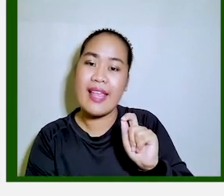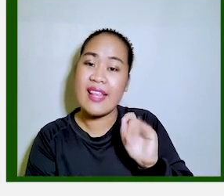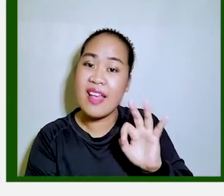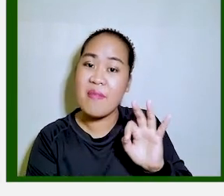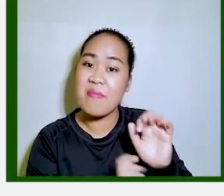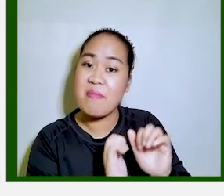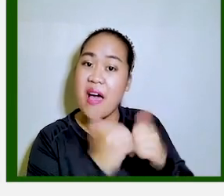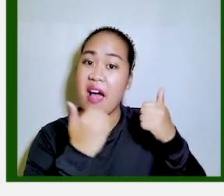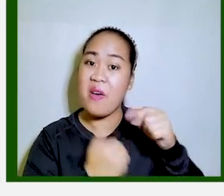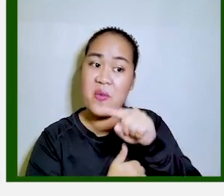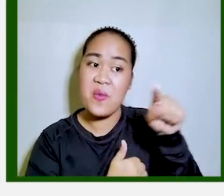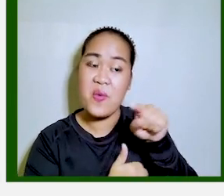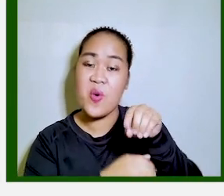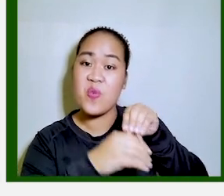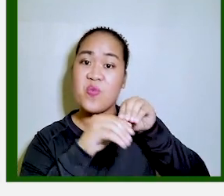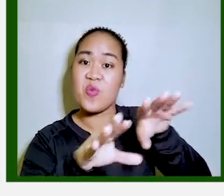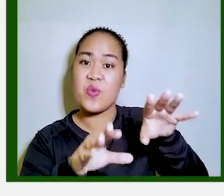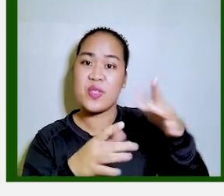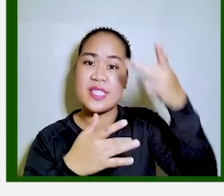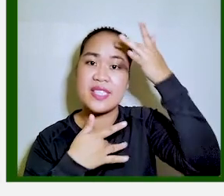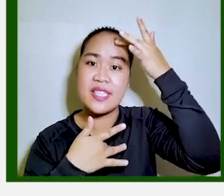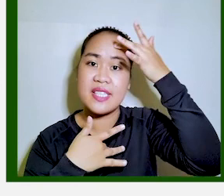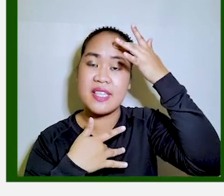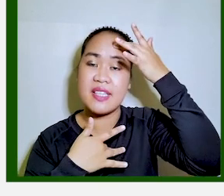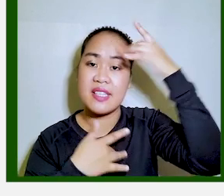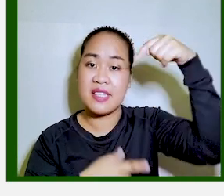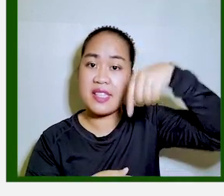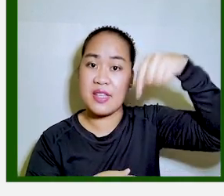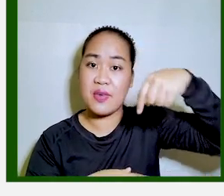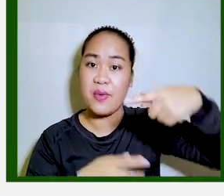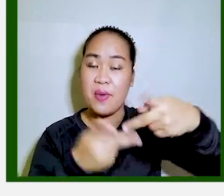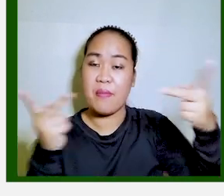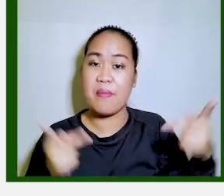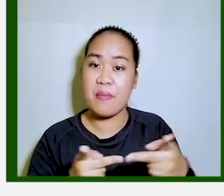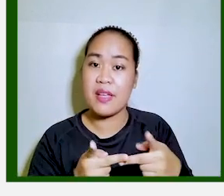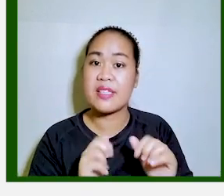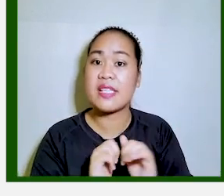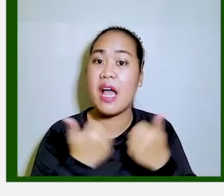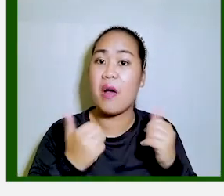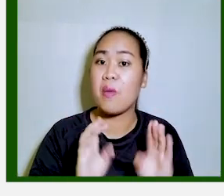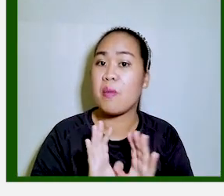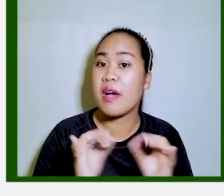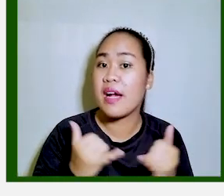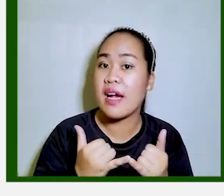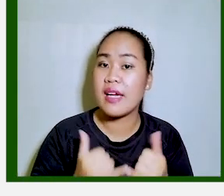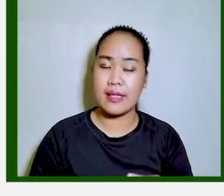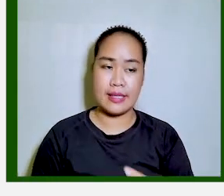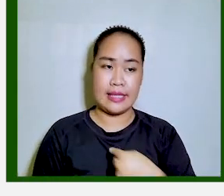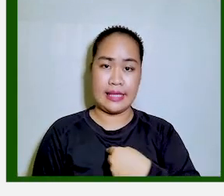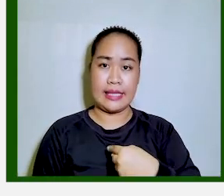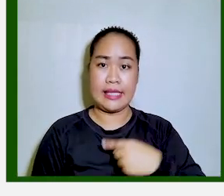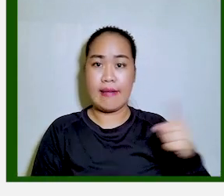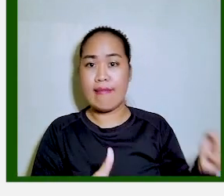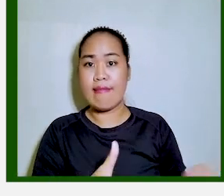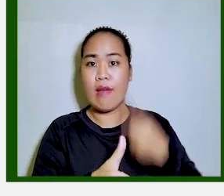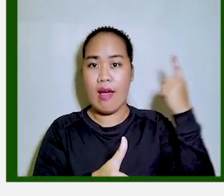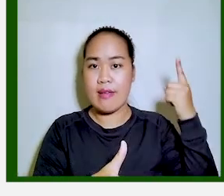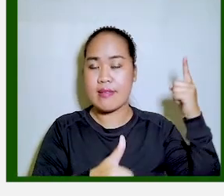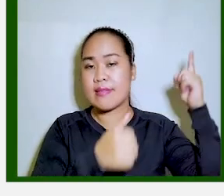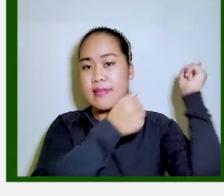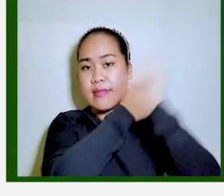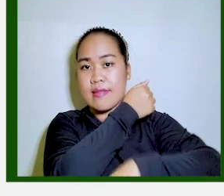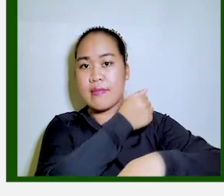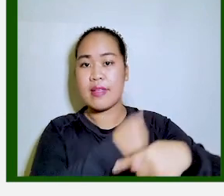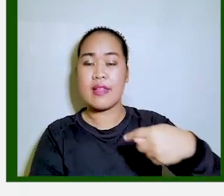dyan dahil sa pamamalagi nyo dito sa aming mga facilities, ako po ang unang papaluin. Diba? Kaya